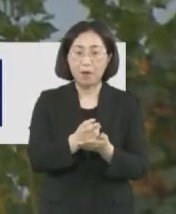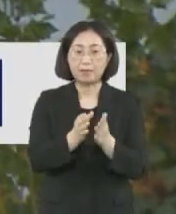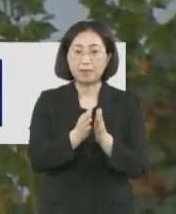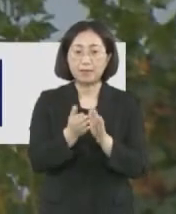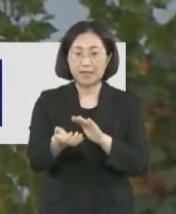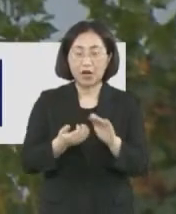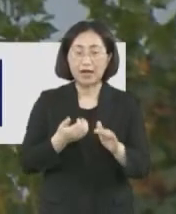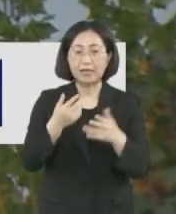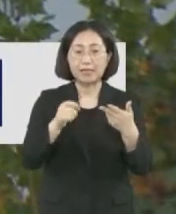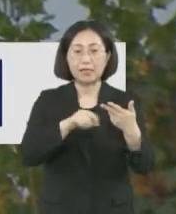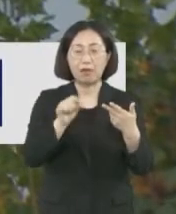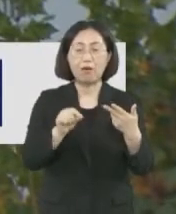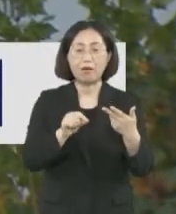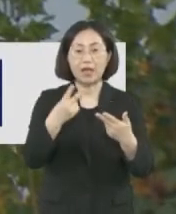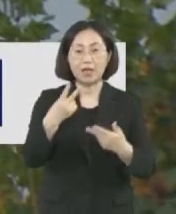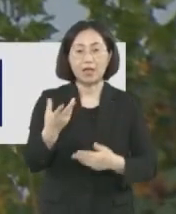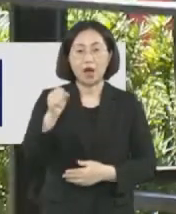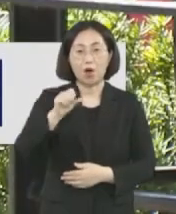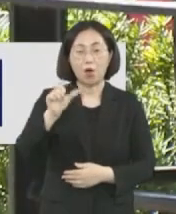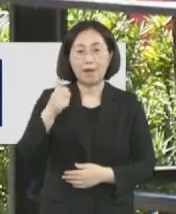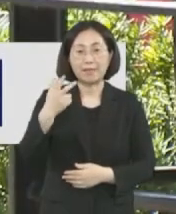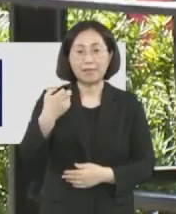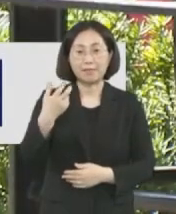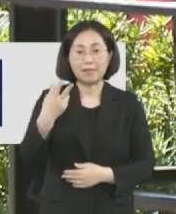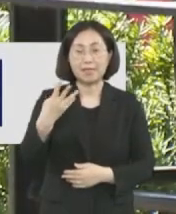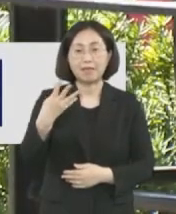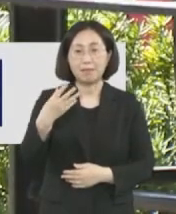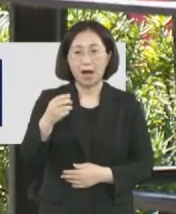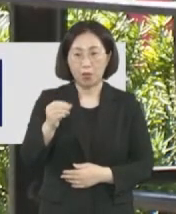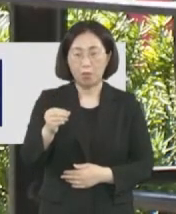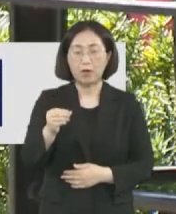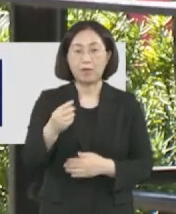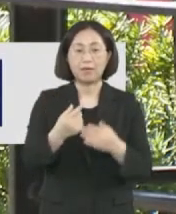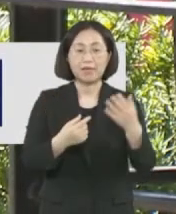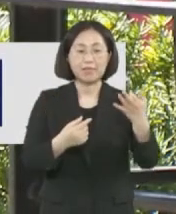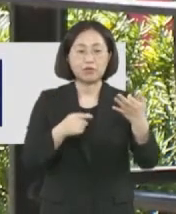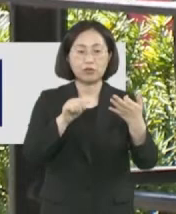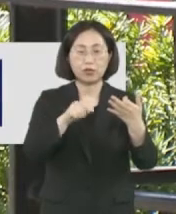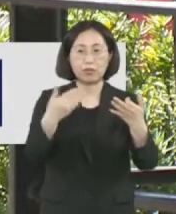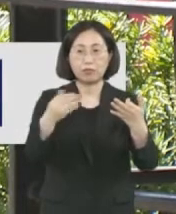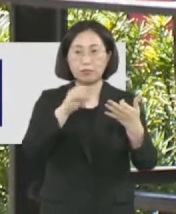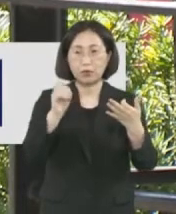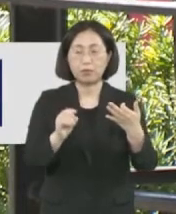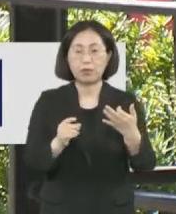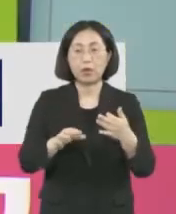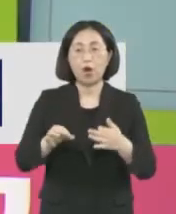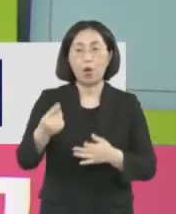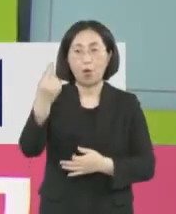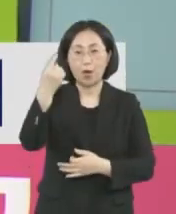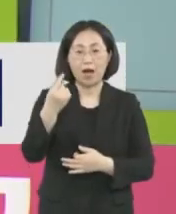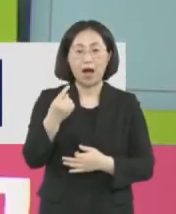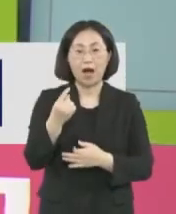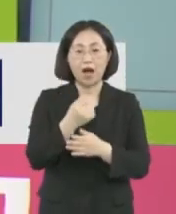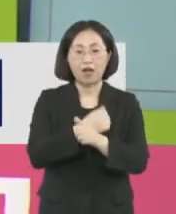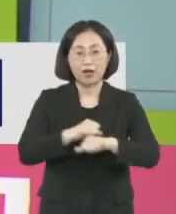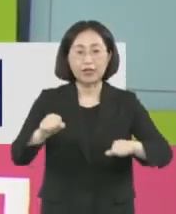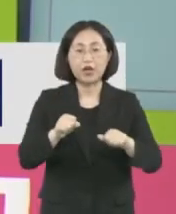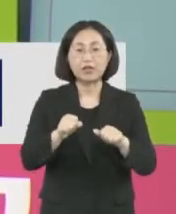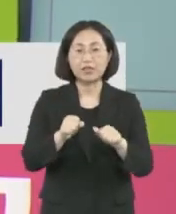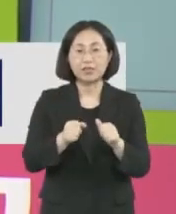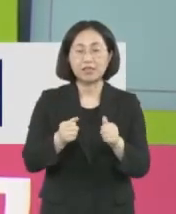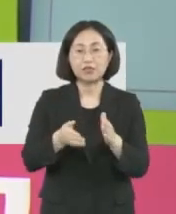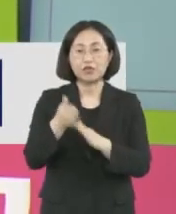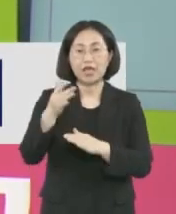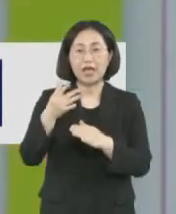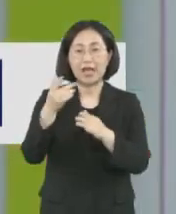이전인 지난해 7월 이어 575 만원에 b 개 19.9% 올라 6대 광역시 가운데 인천에 이어 두